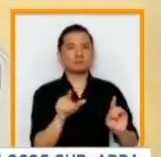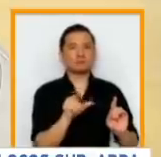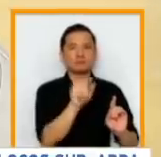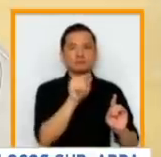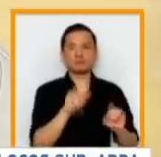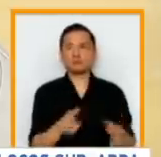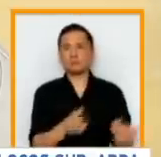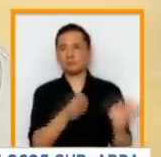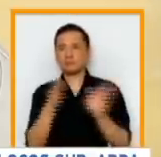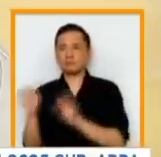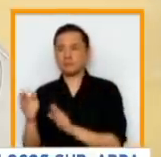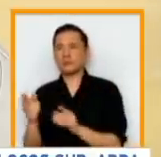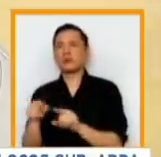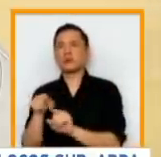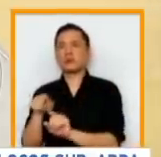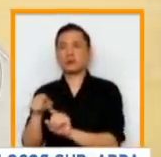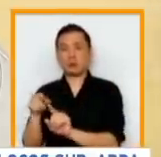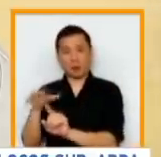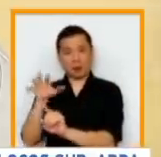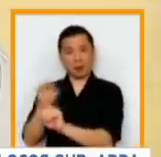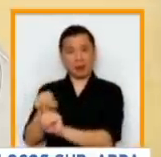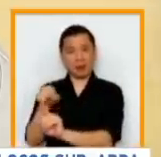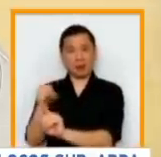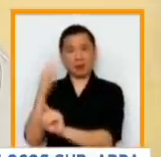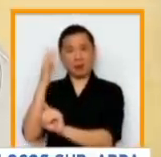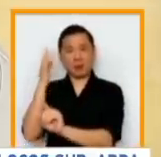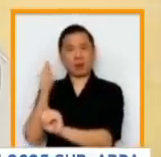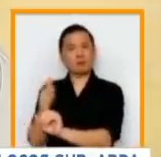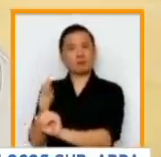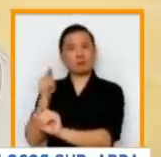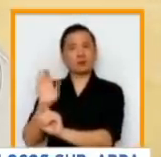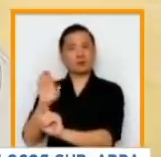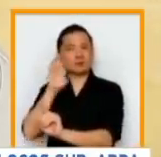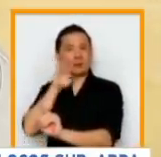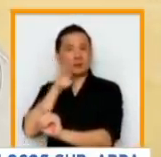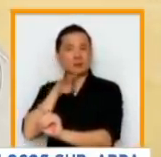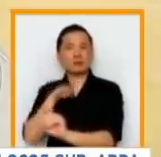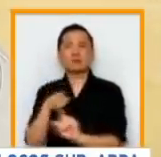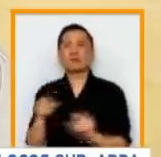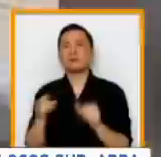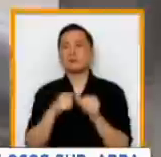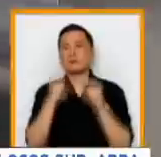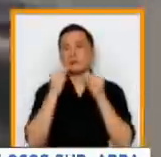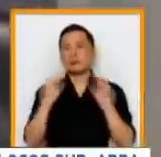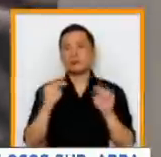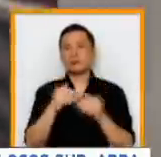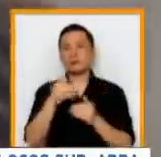isang lalaking namaril umano ng sarili niyang kapatid. Narito ang unang balita.